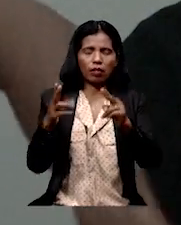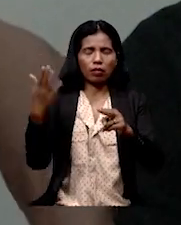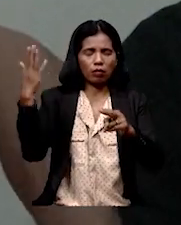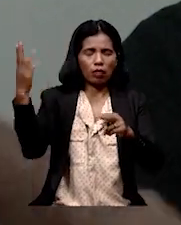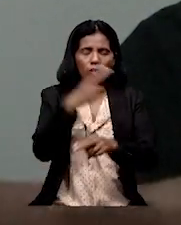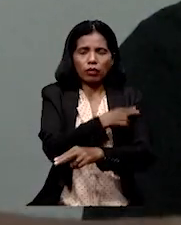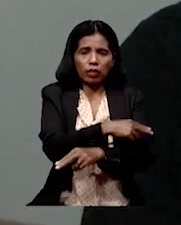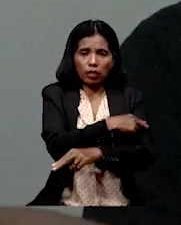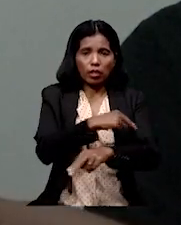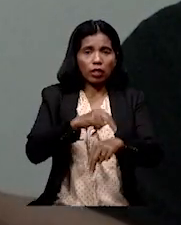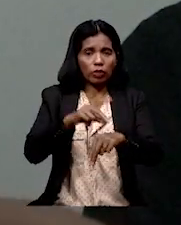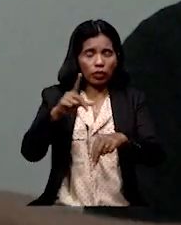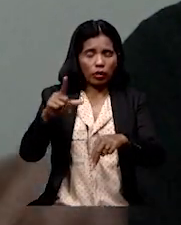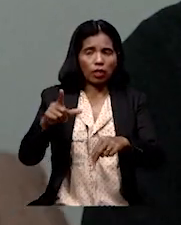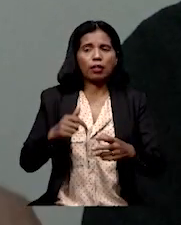all'Ospital Nazionale Guido Valdares